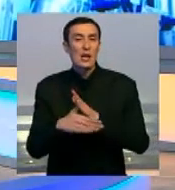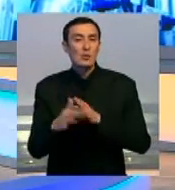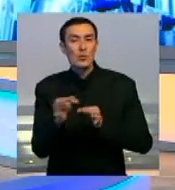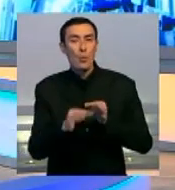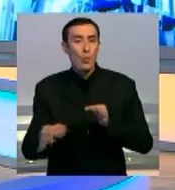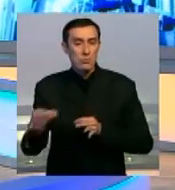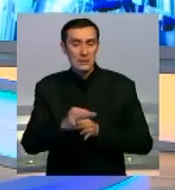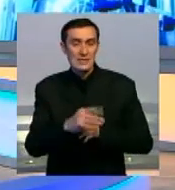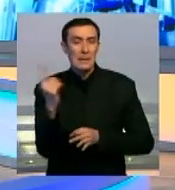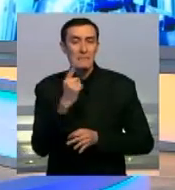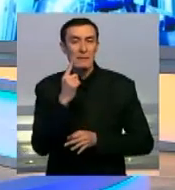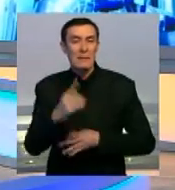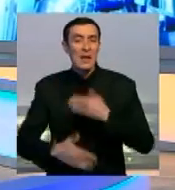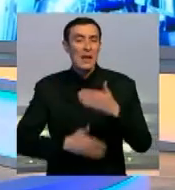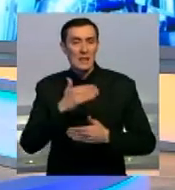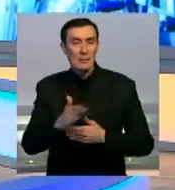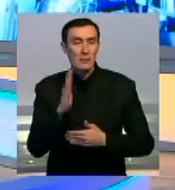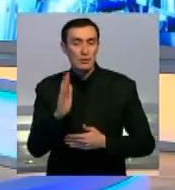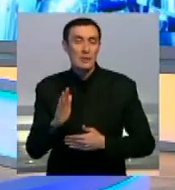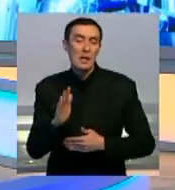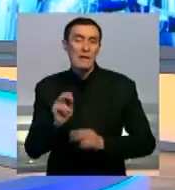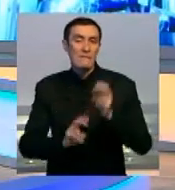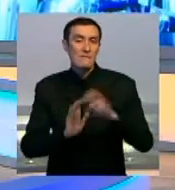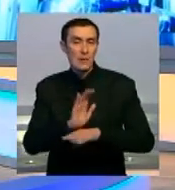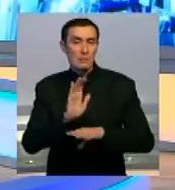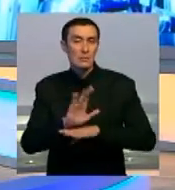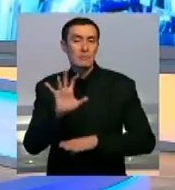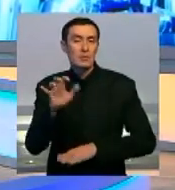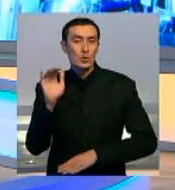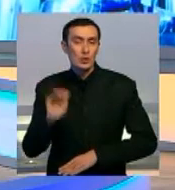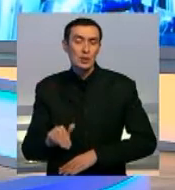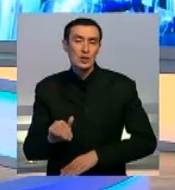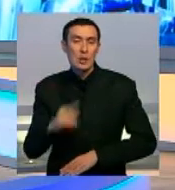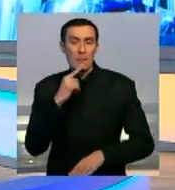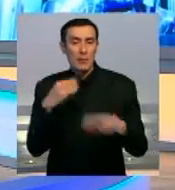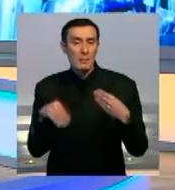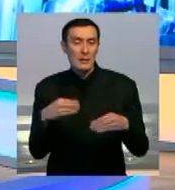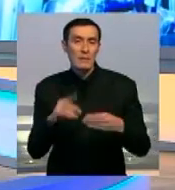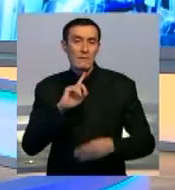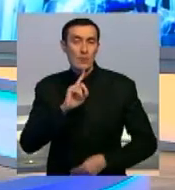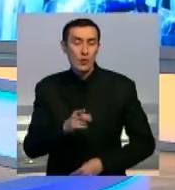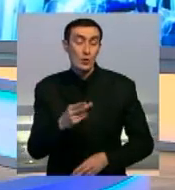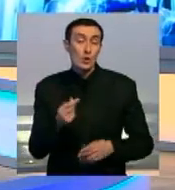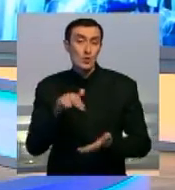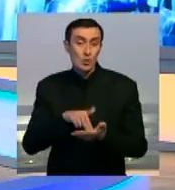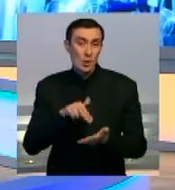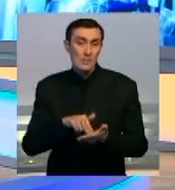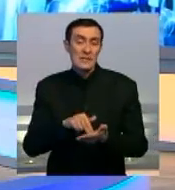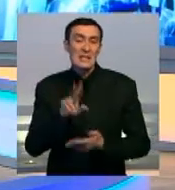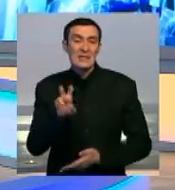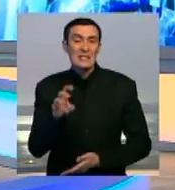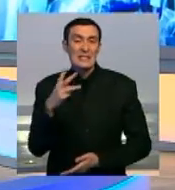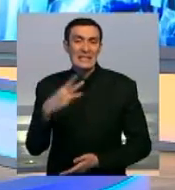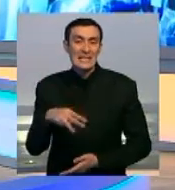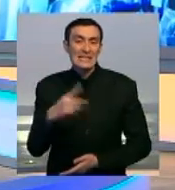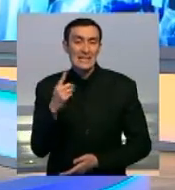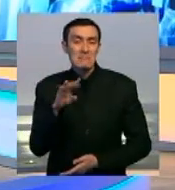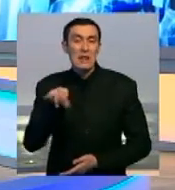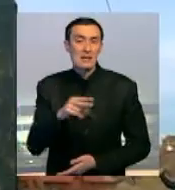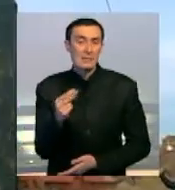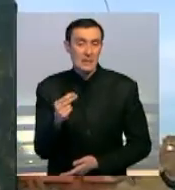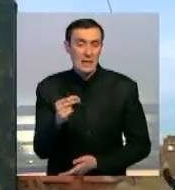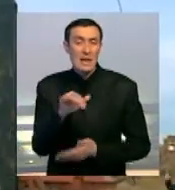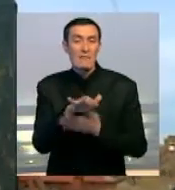области. На первом этапе в регионе будет налажен выпуск 500 тысяч полипропилена в год. Стоимость этого проекта – 231 миллиард тенге.